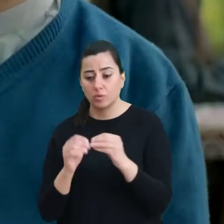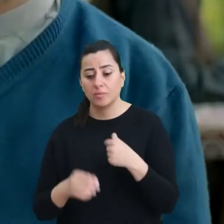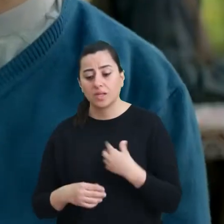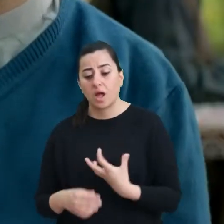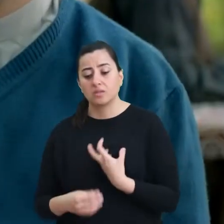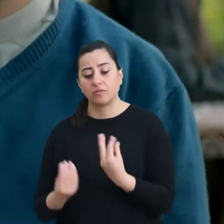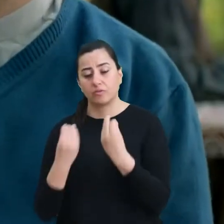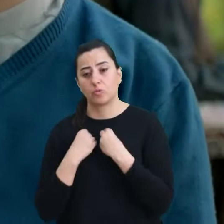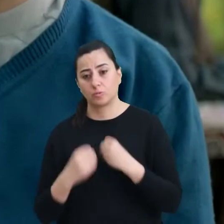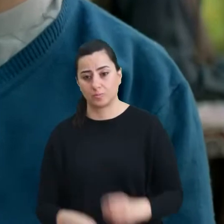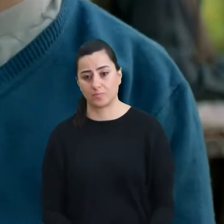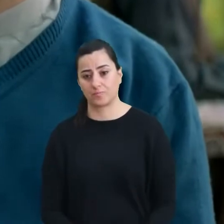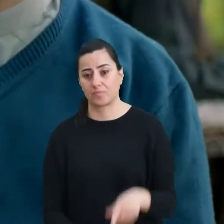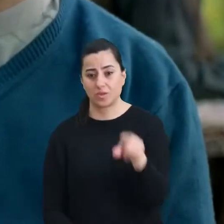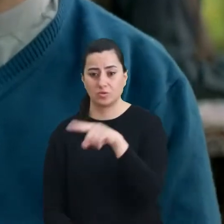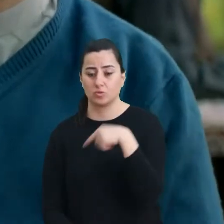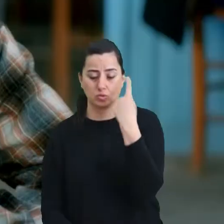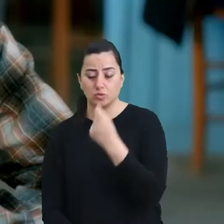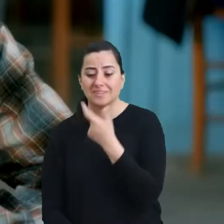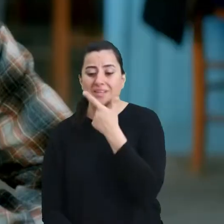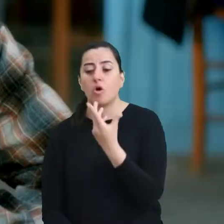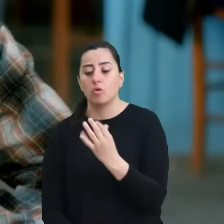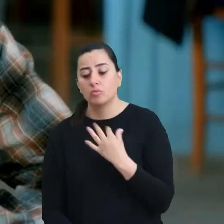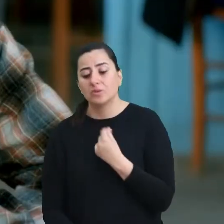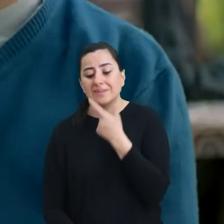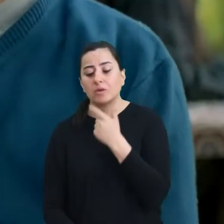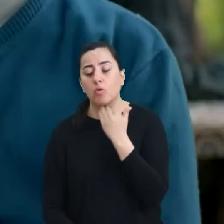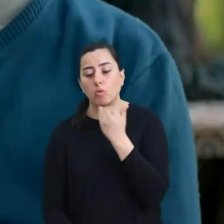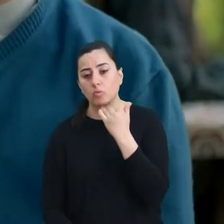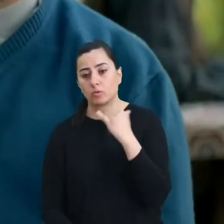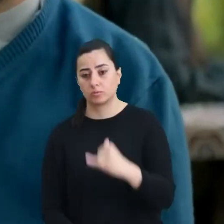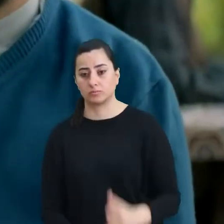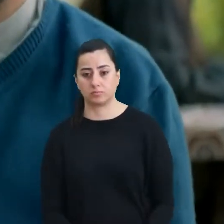Gül'üm. Sizin yüzünüz gülmedi mi benim de gülmüyor.